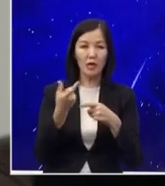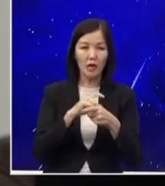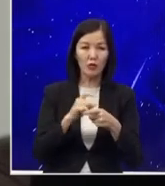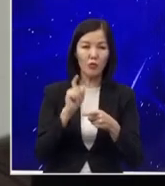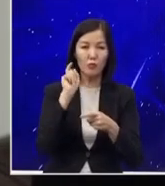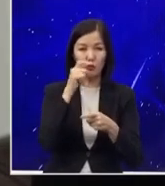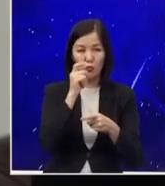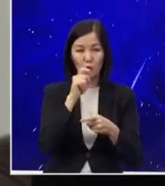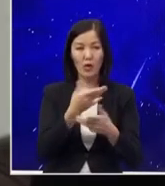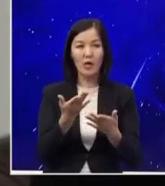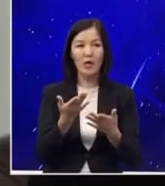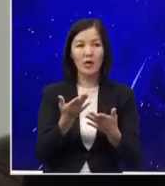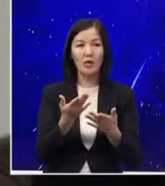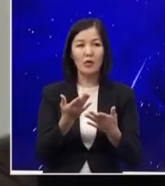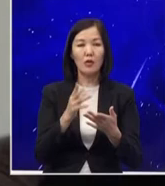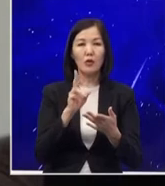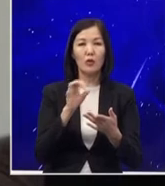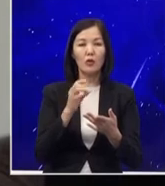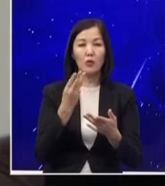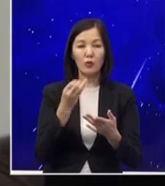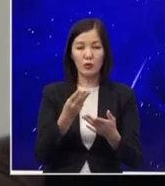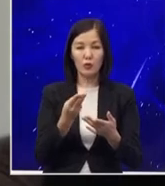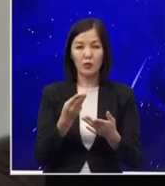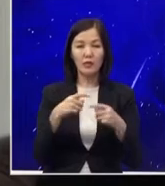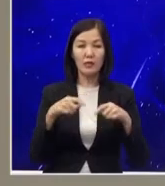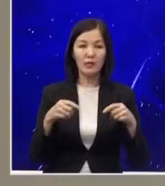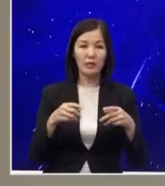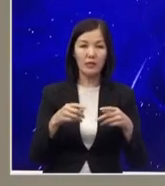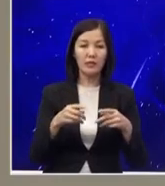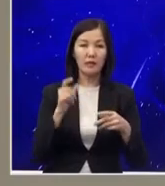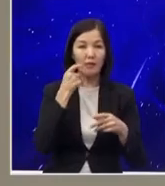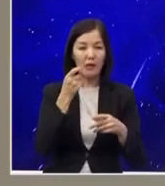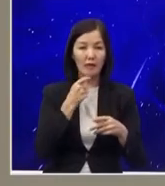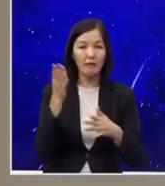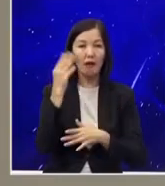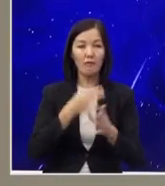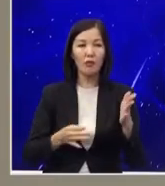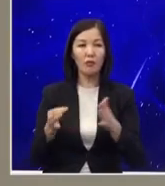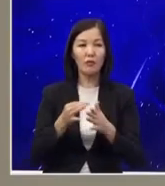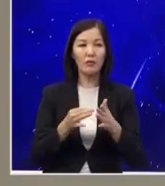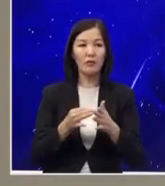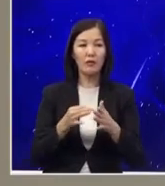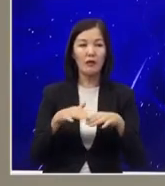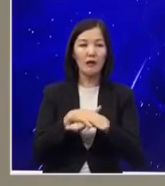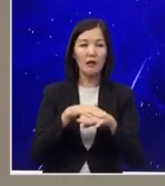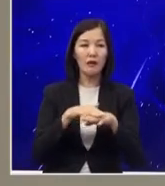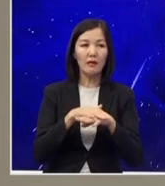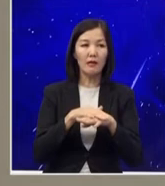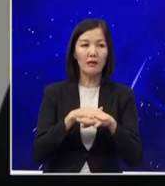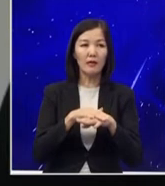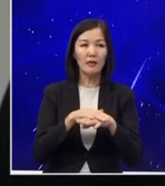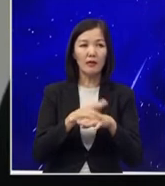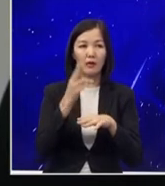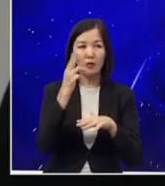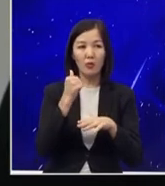жуа, күріш, тағы бас қанып. Алматы облысының адамдарына